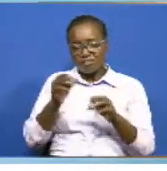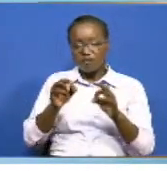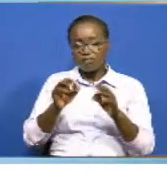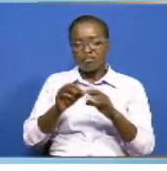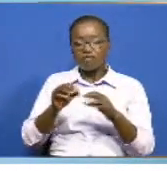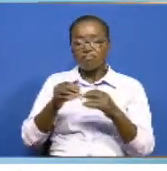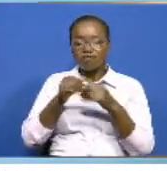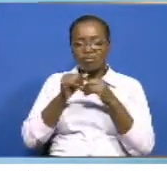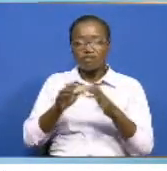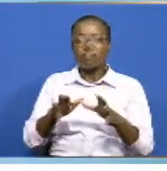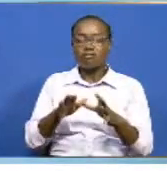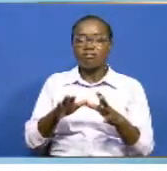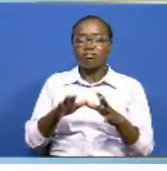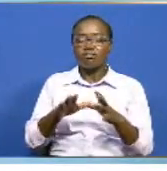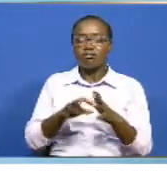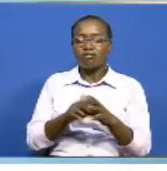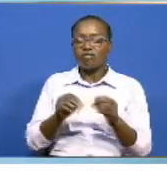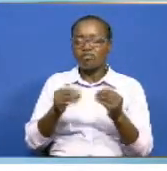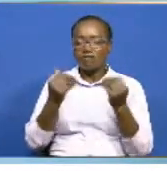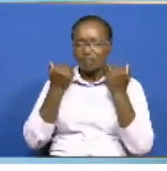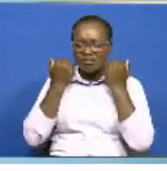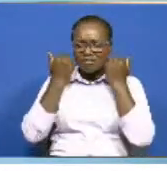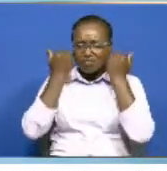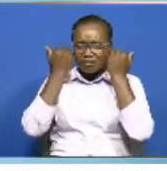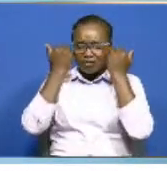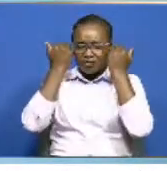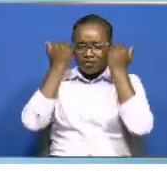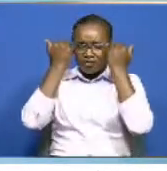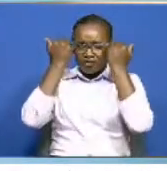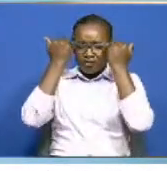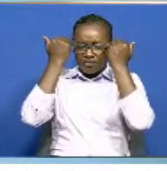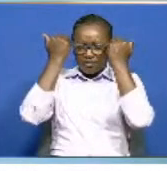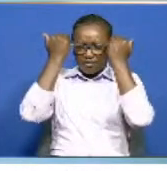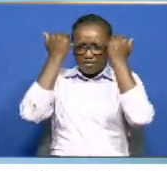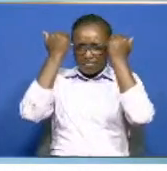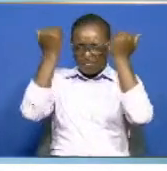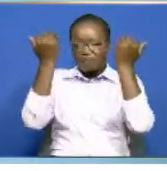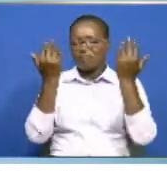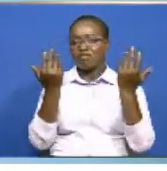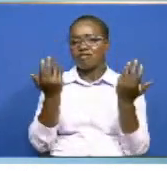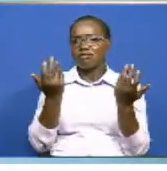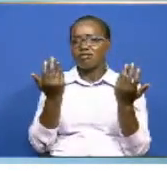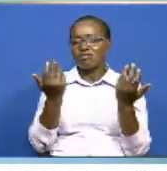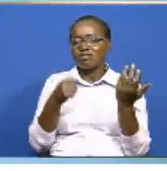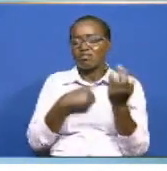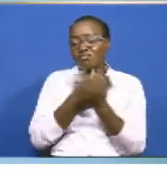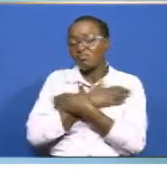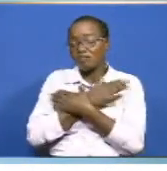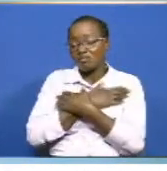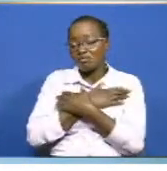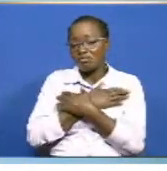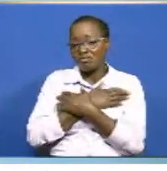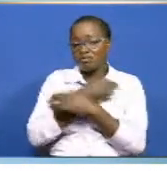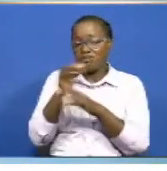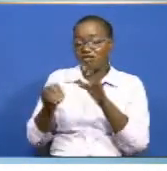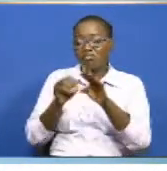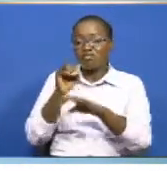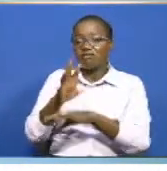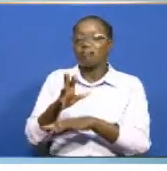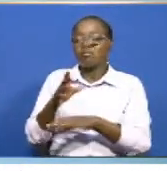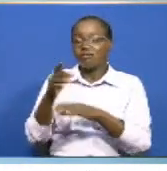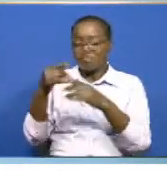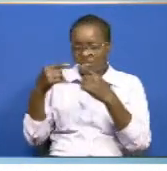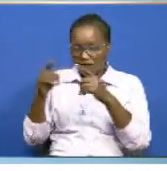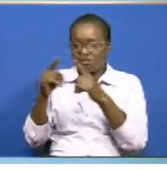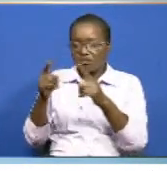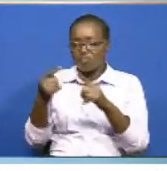kufanya wanaingia into depression. Yani ile pressure ya kusema labda mwenzangu yeye alifanya, amepost kwa mtandao alifanikiwa,